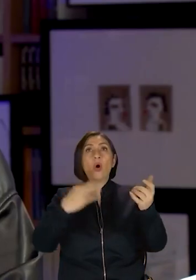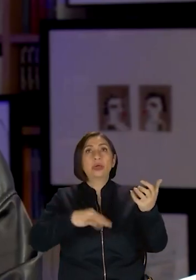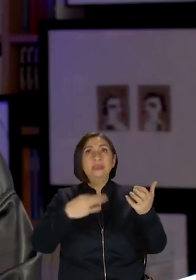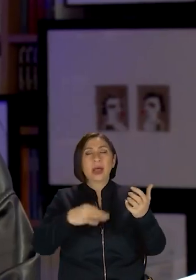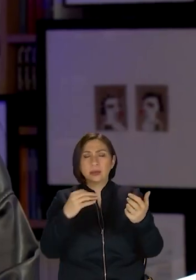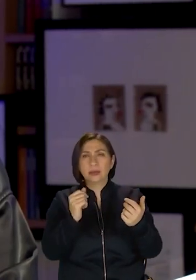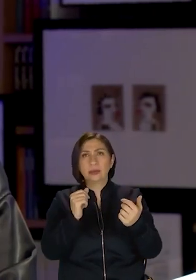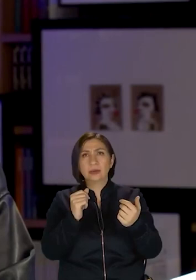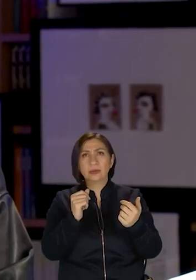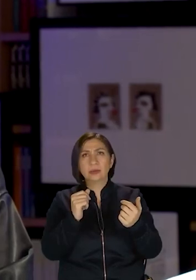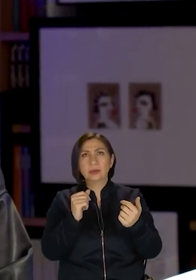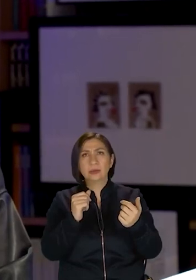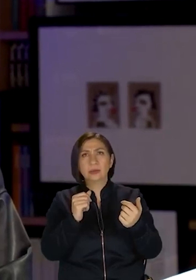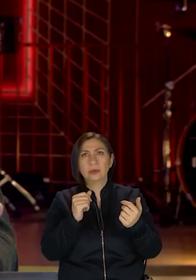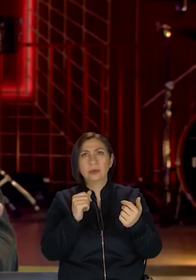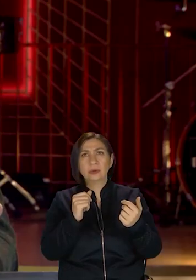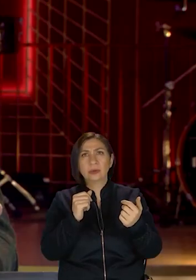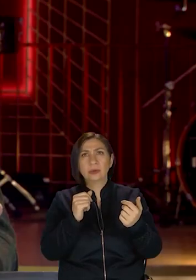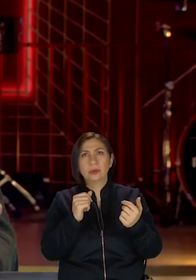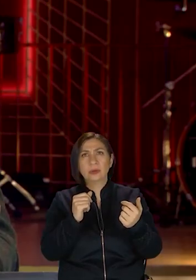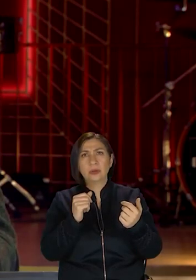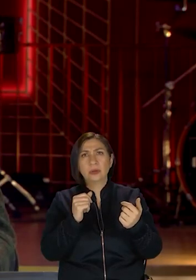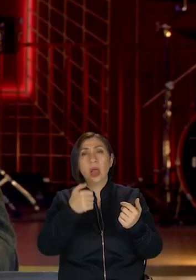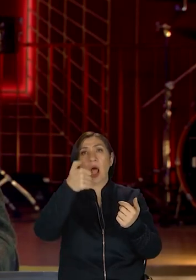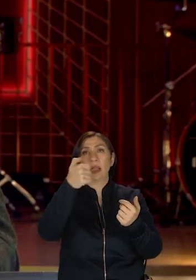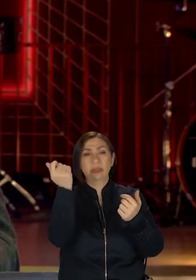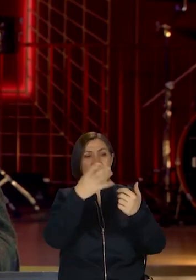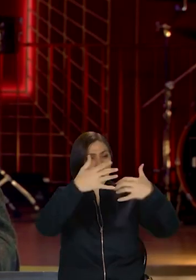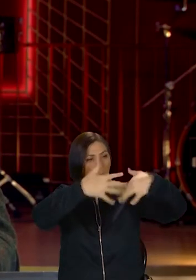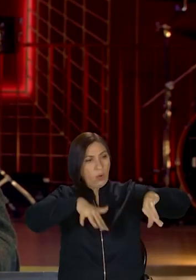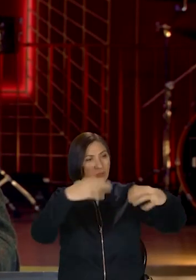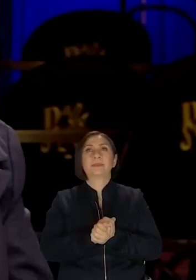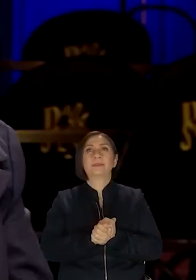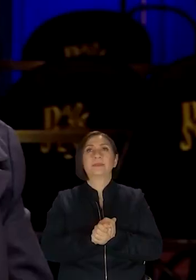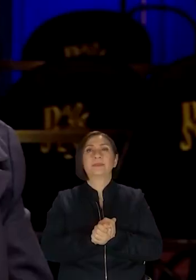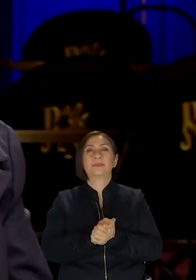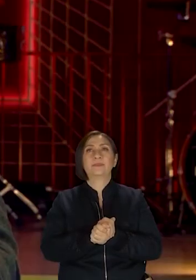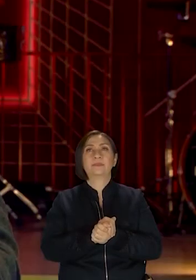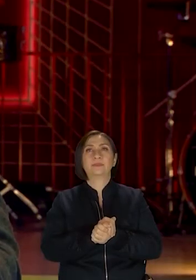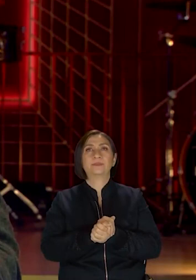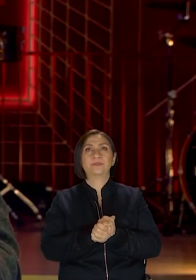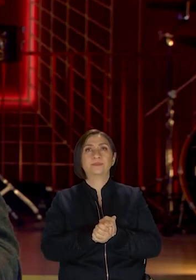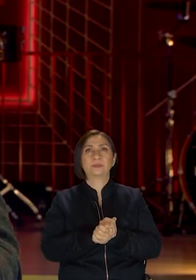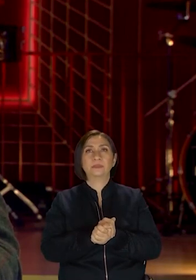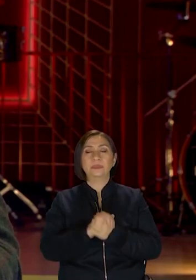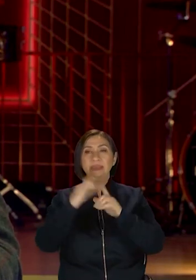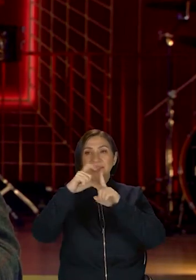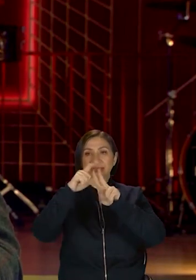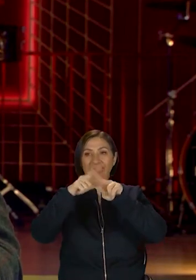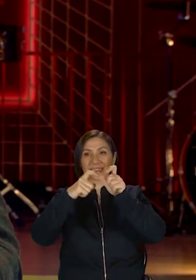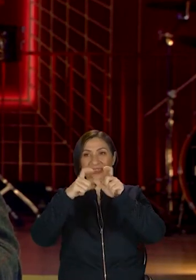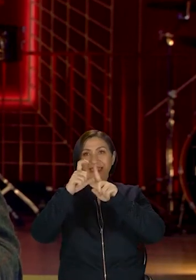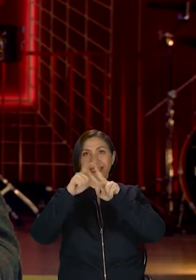1, 2, 3, 4, 5, 6 kişi. Peki.